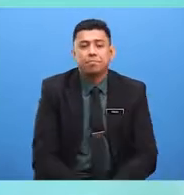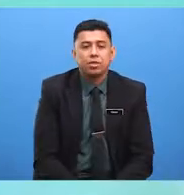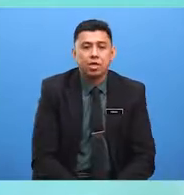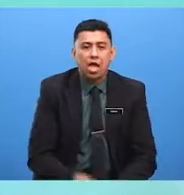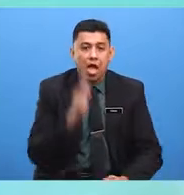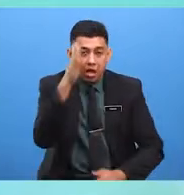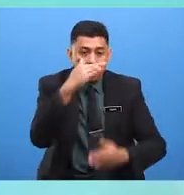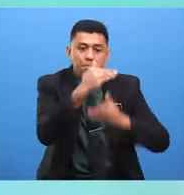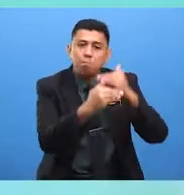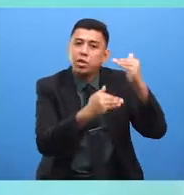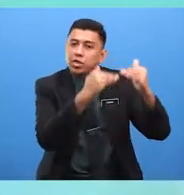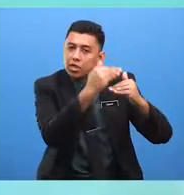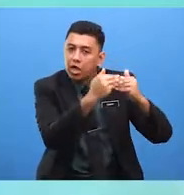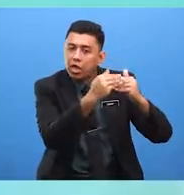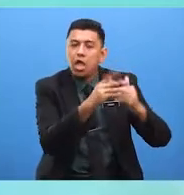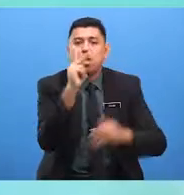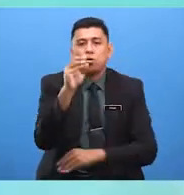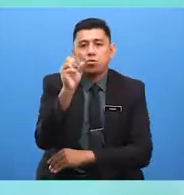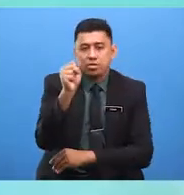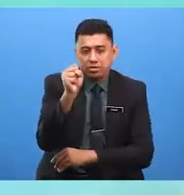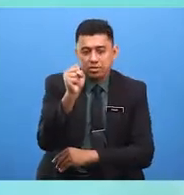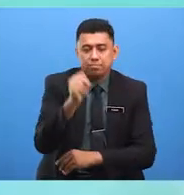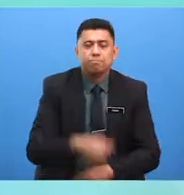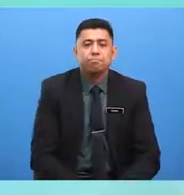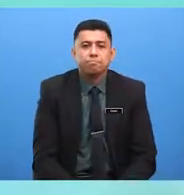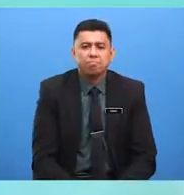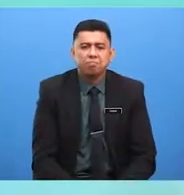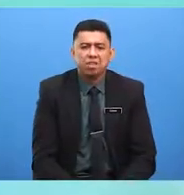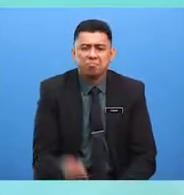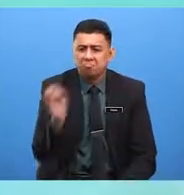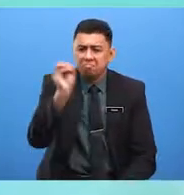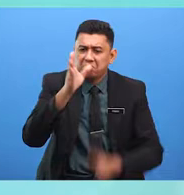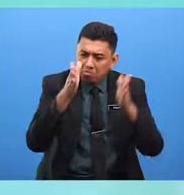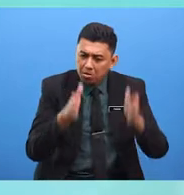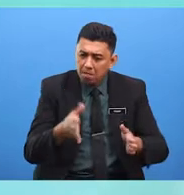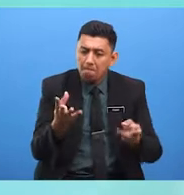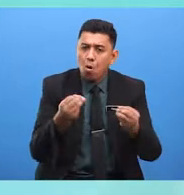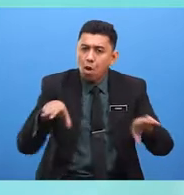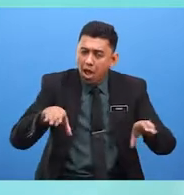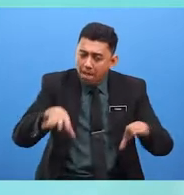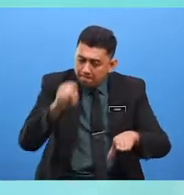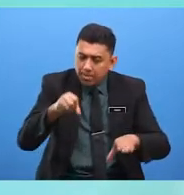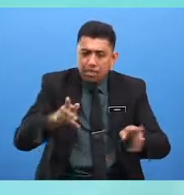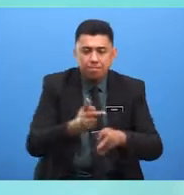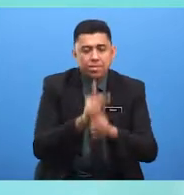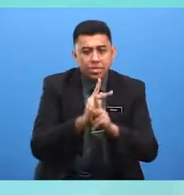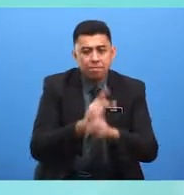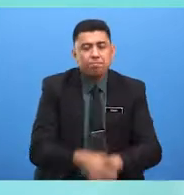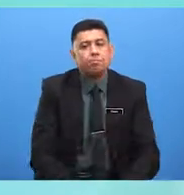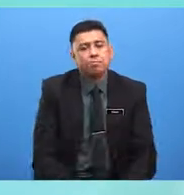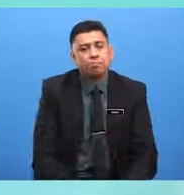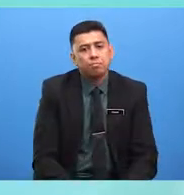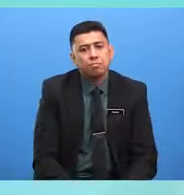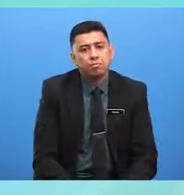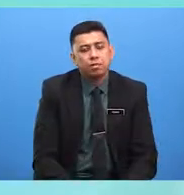meningkat Hai akibatnya tidak ramai akan mengambil pinjaman oleh itu jumlah pinjaman yang dibuat